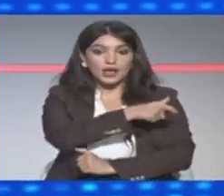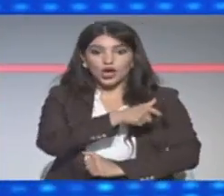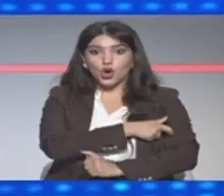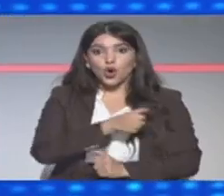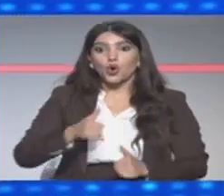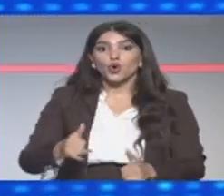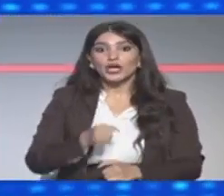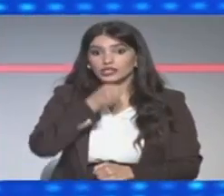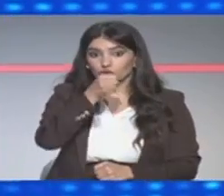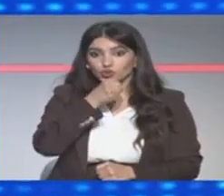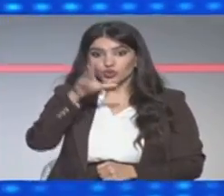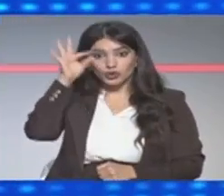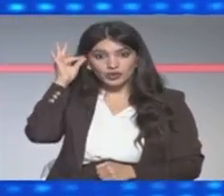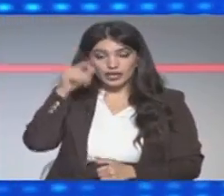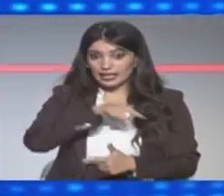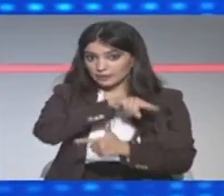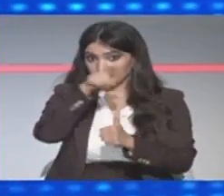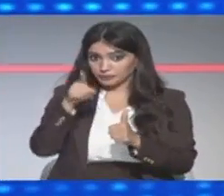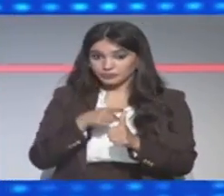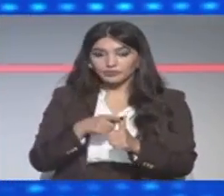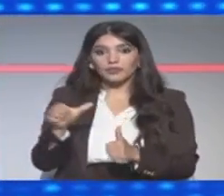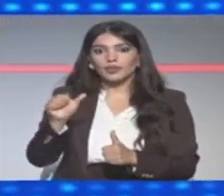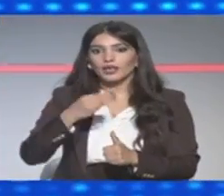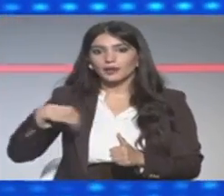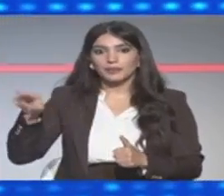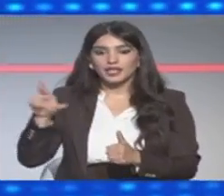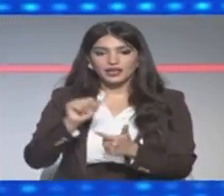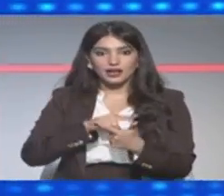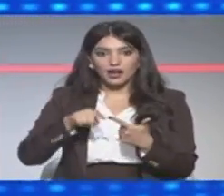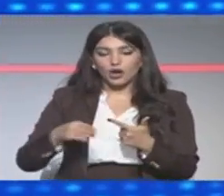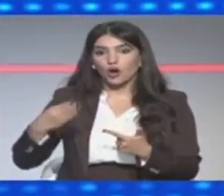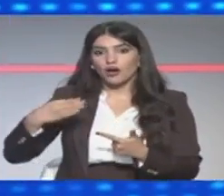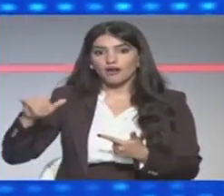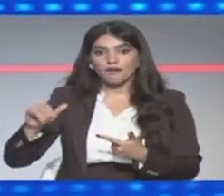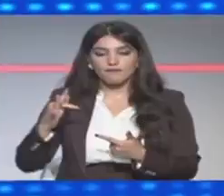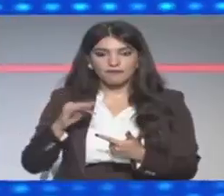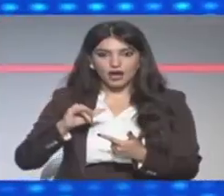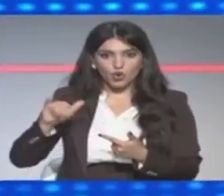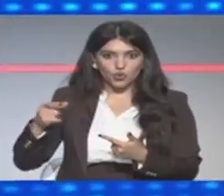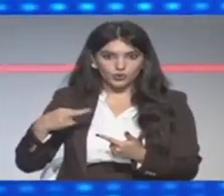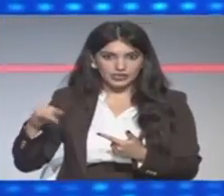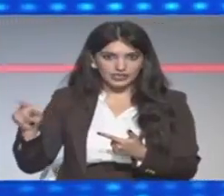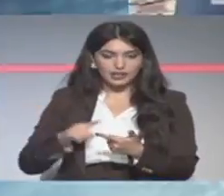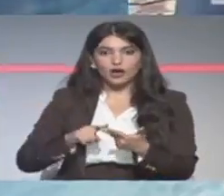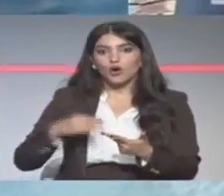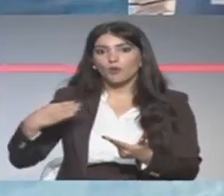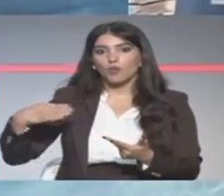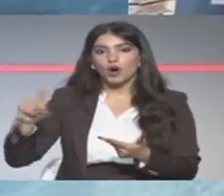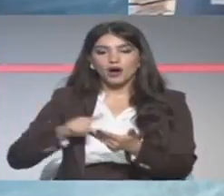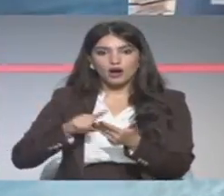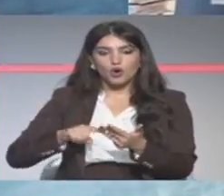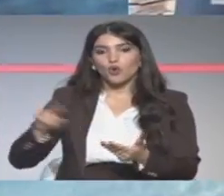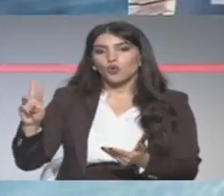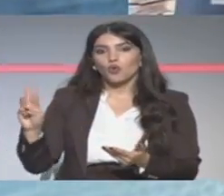للصحفيين التونسيين، وهي متكونة من أميرة محمد، فوزية الغيلوفي، محمد ياسين الجلاصي،